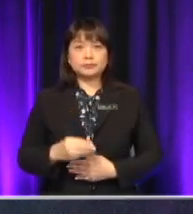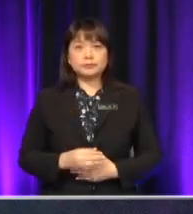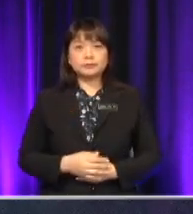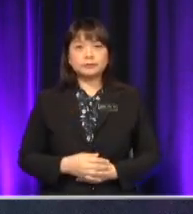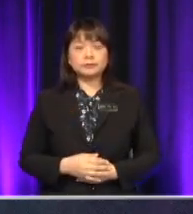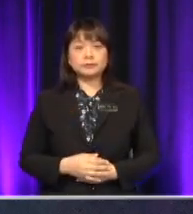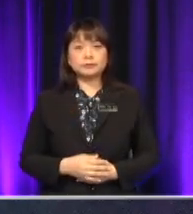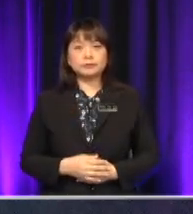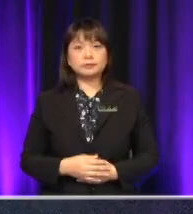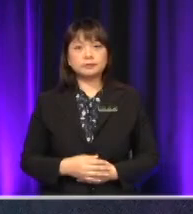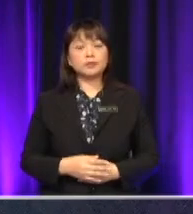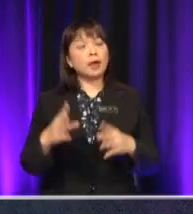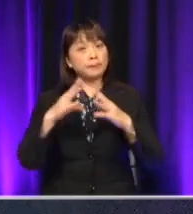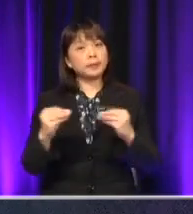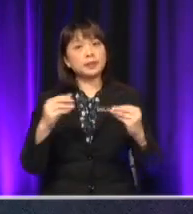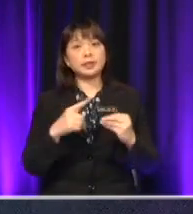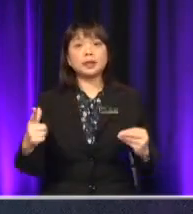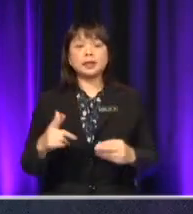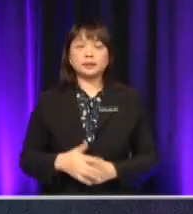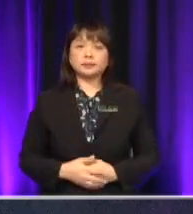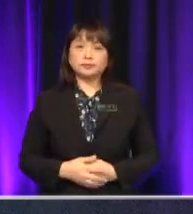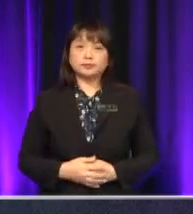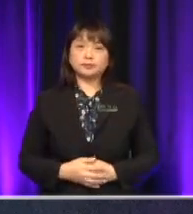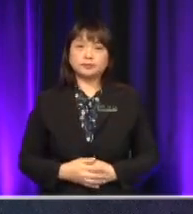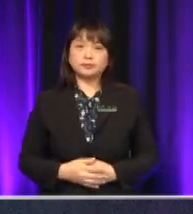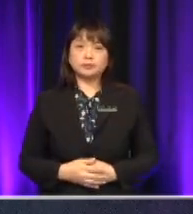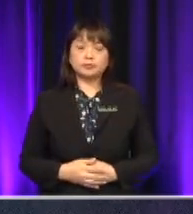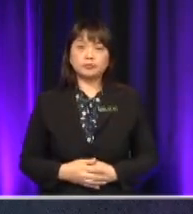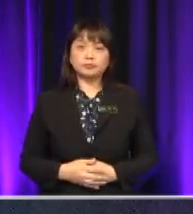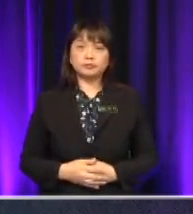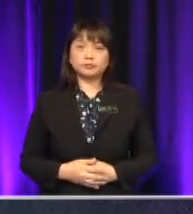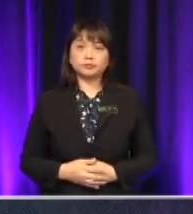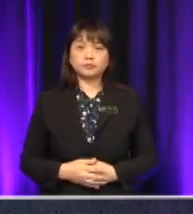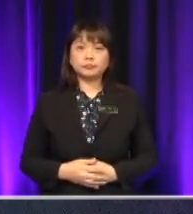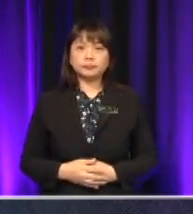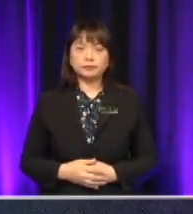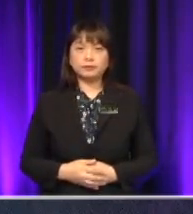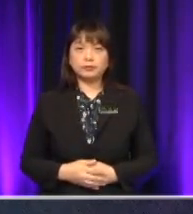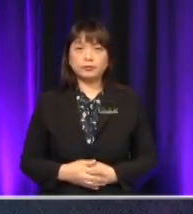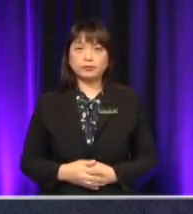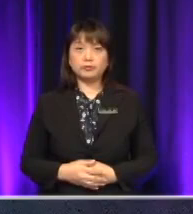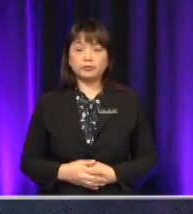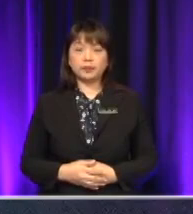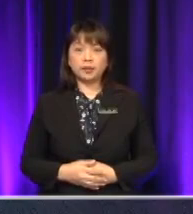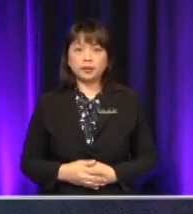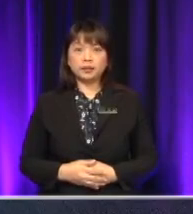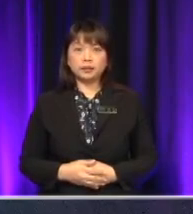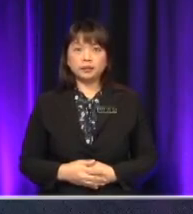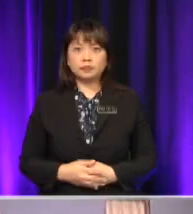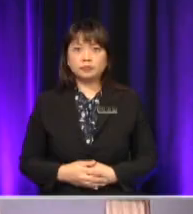kita buat report. Kita buat laporan di situ. Ya. Lagi satu kena buat kesimpulan. Jangan lupa ya buat kesimpulan. Kesimpulan tu sangat penting, Cikgu.